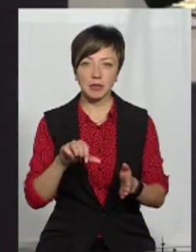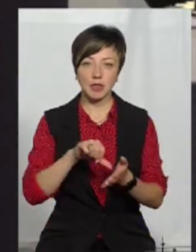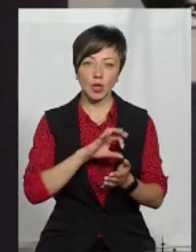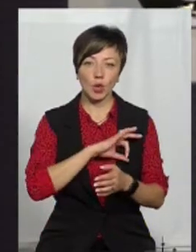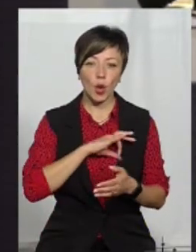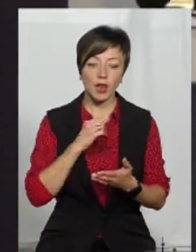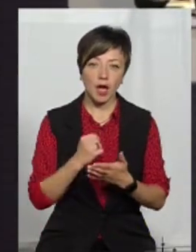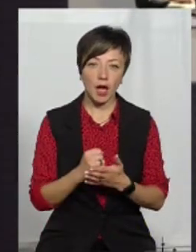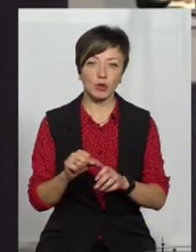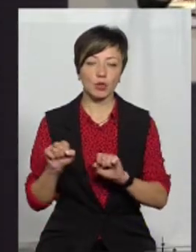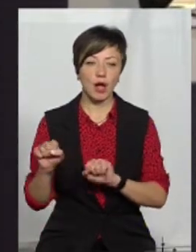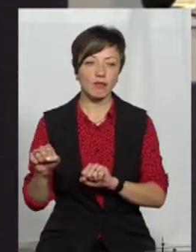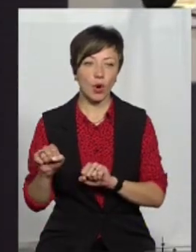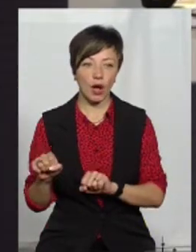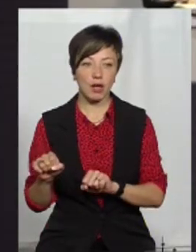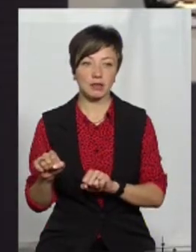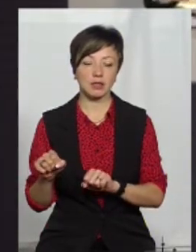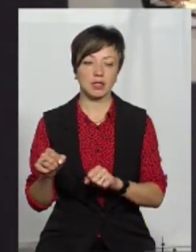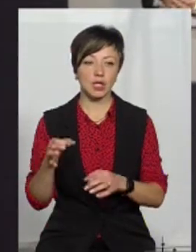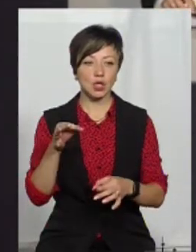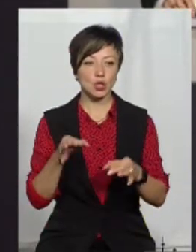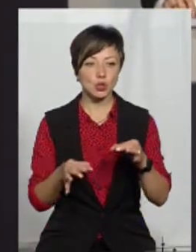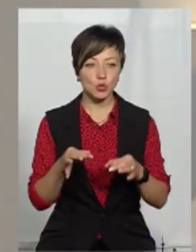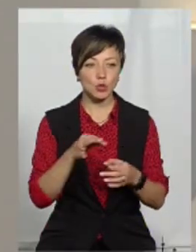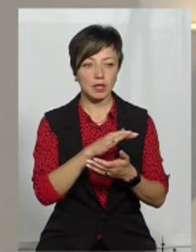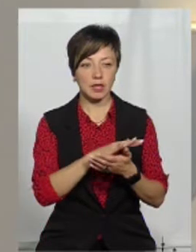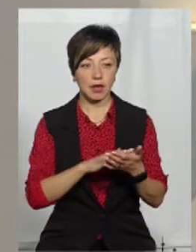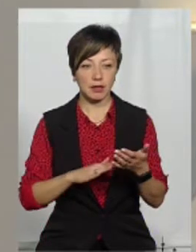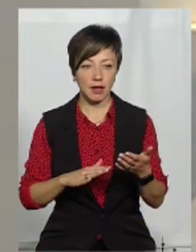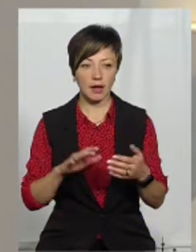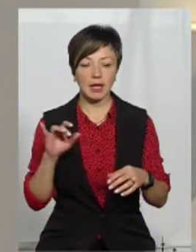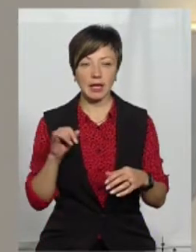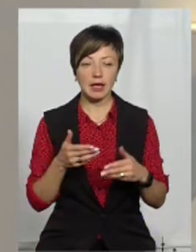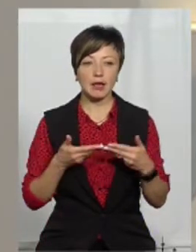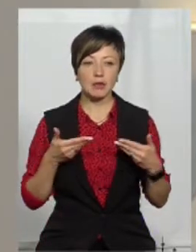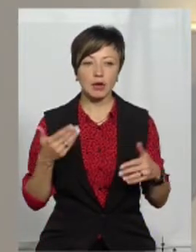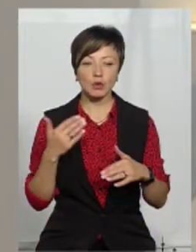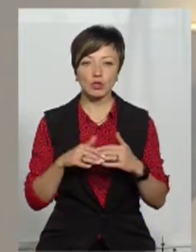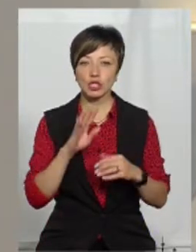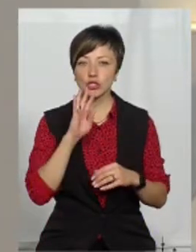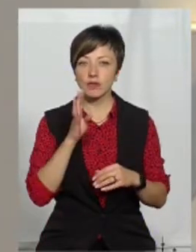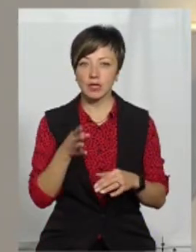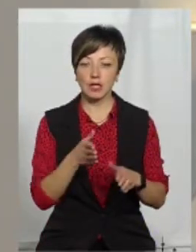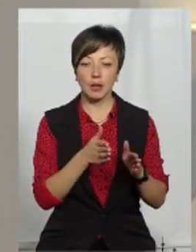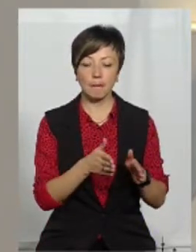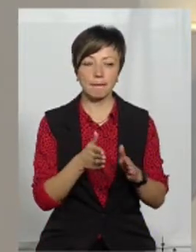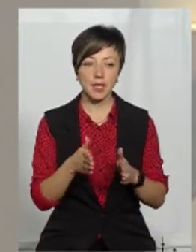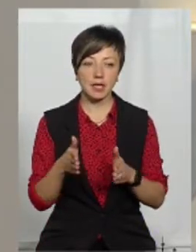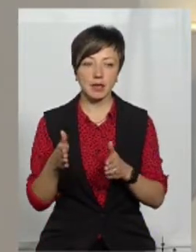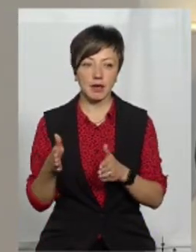і нотаріуси, адвокати, судді і так далі. І ми вже четвертий рік підряд,